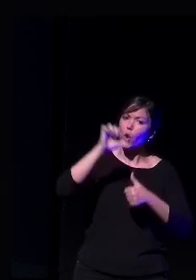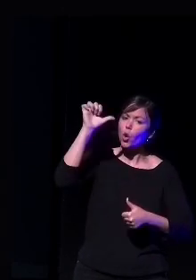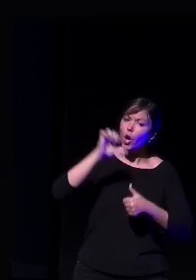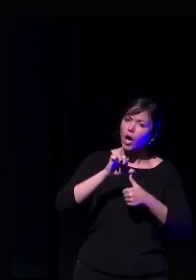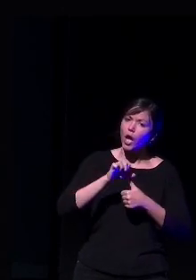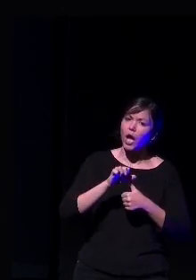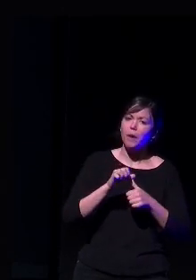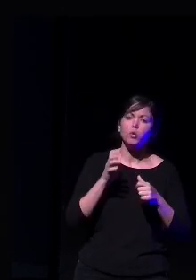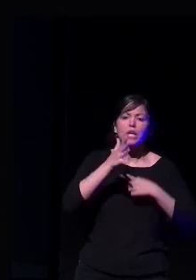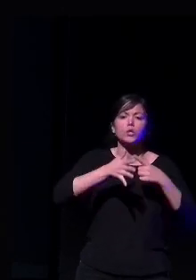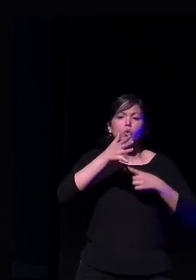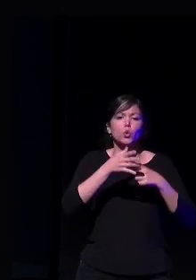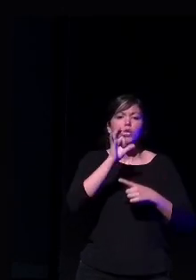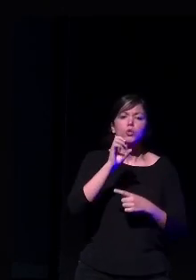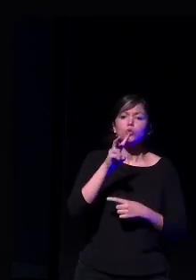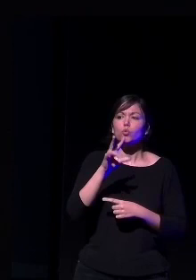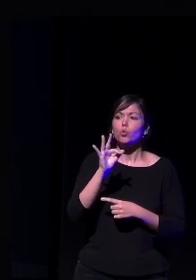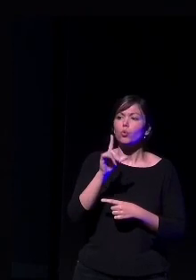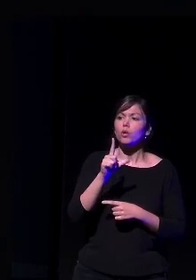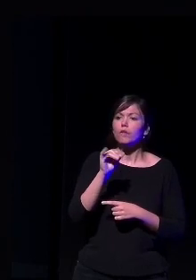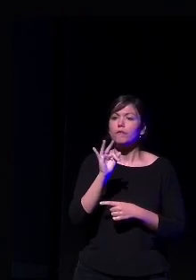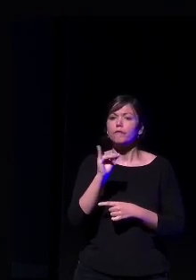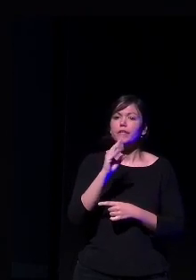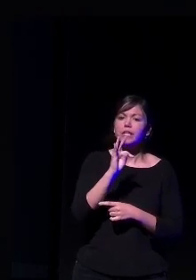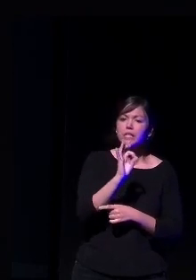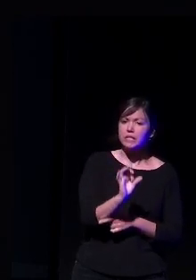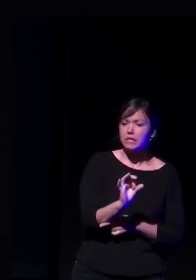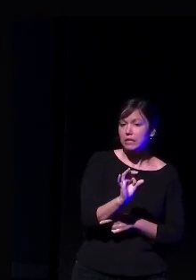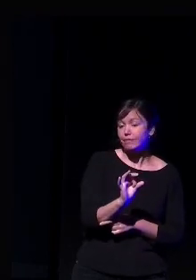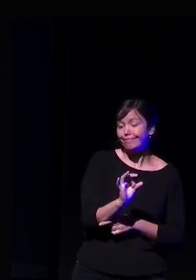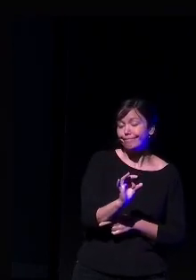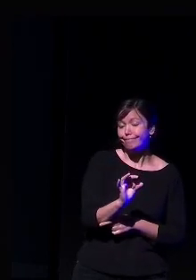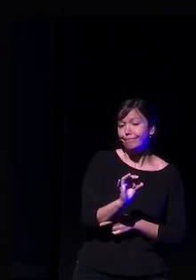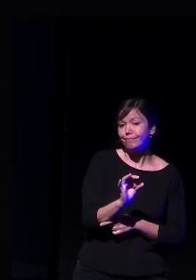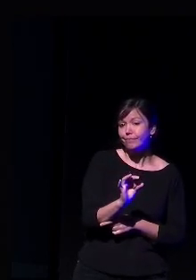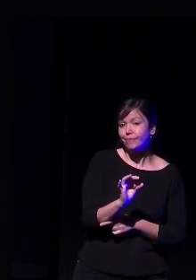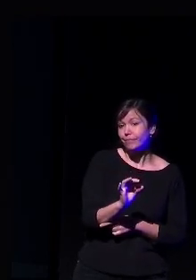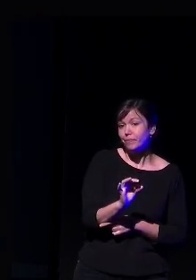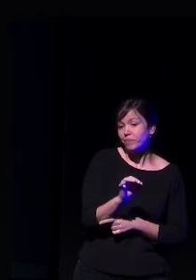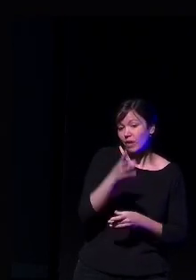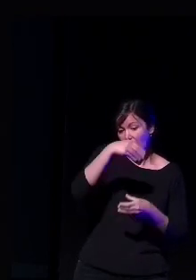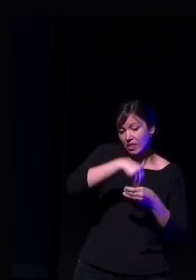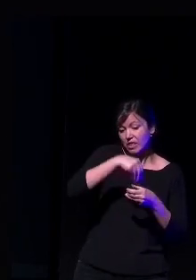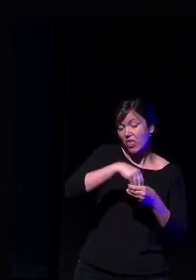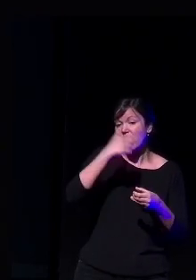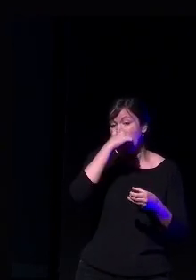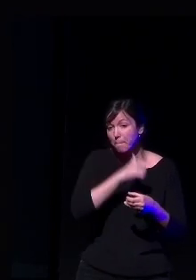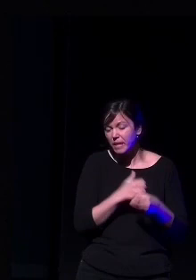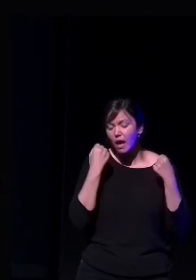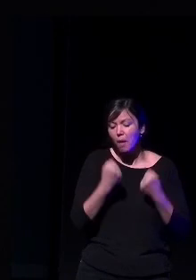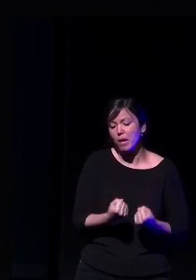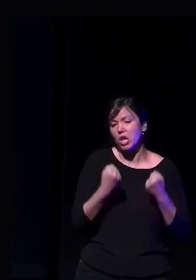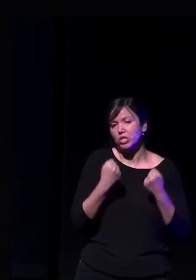dels sulfits, i els vins dels 70 enrere són vins amb